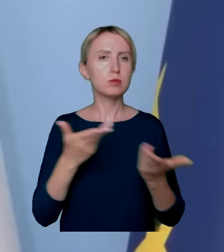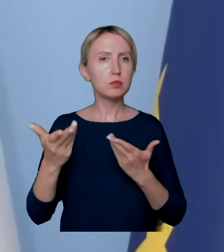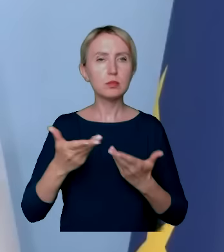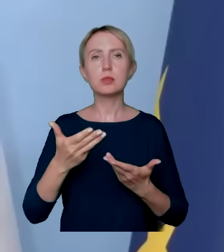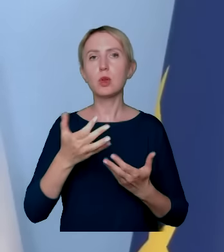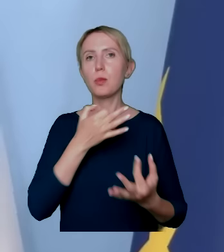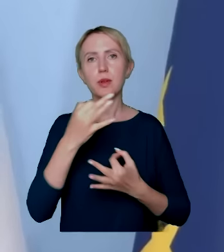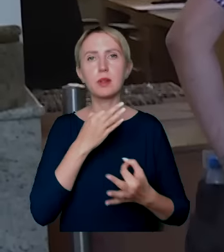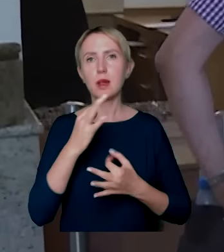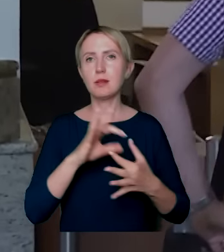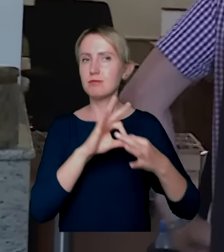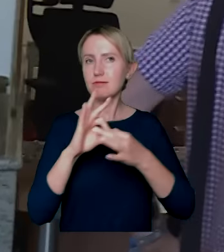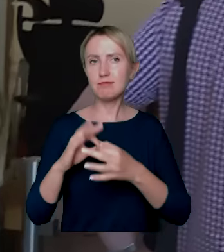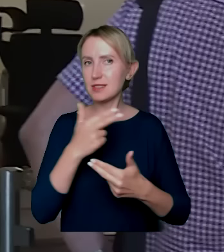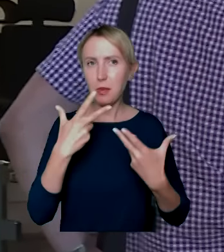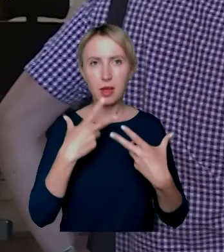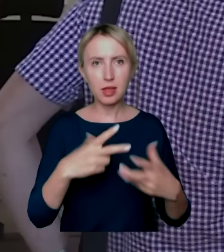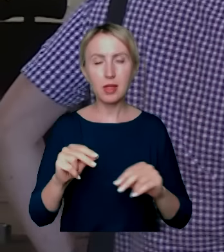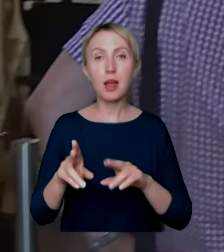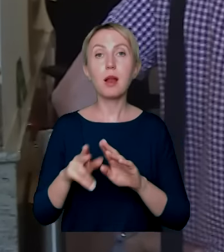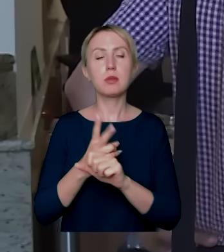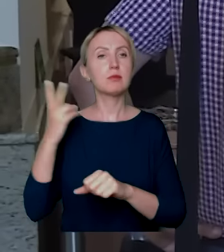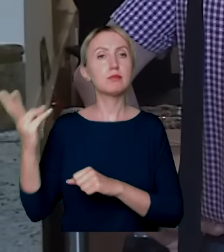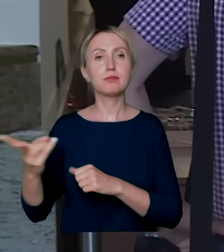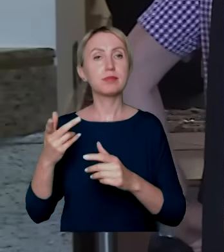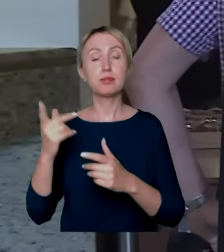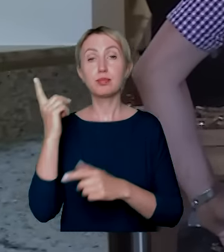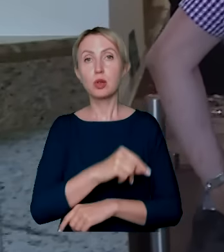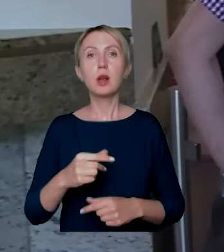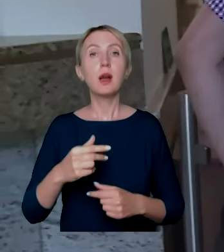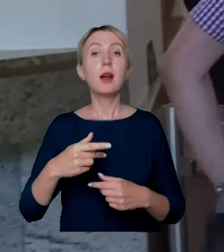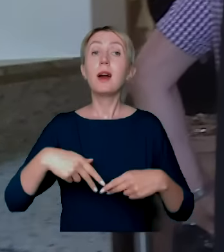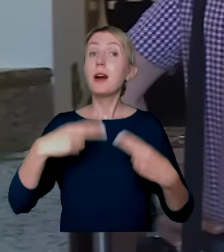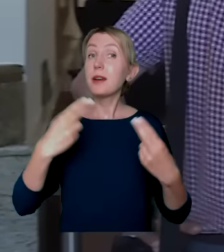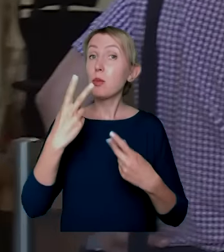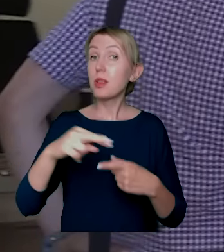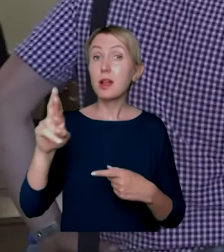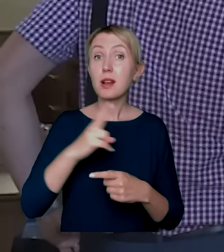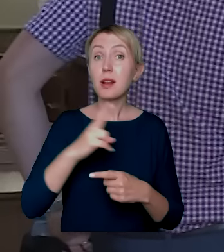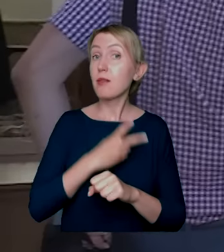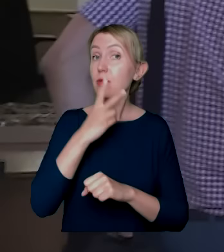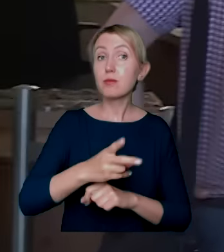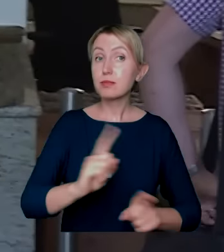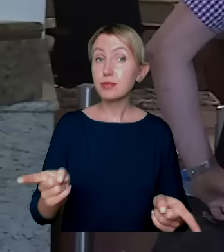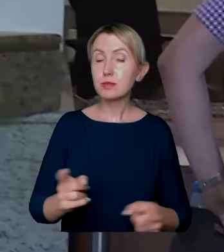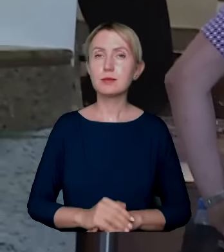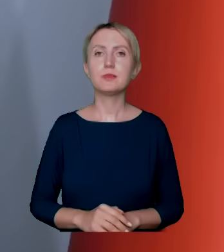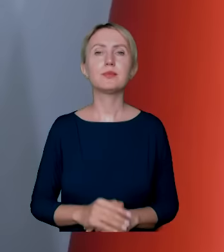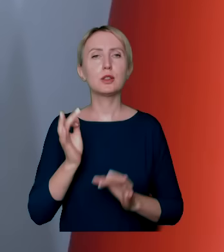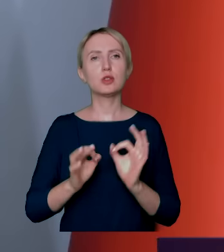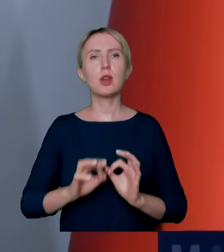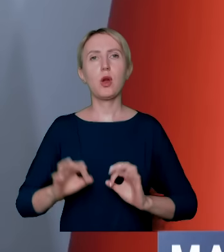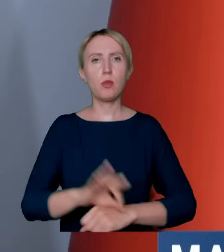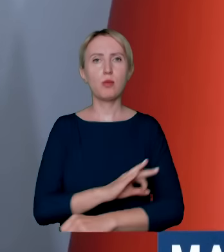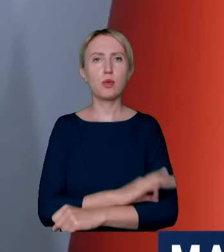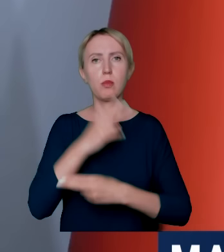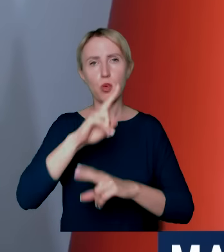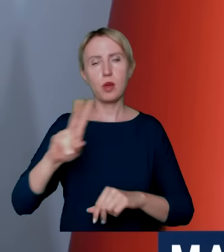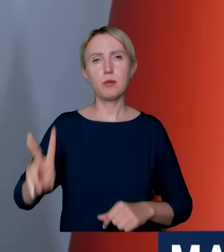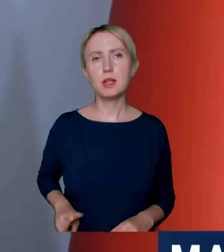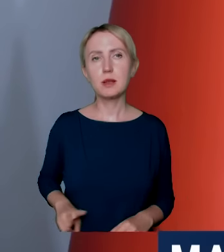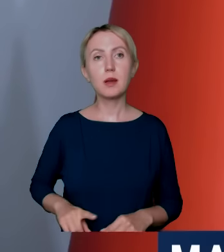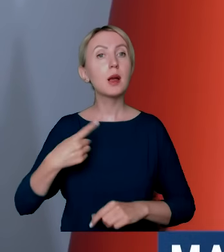czym opuścił spotkanie. Reporter telewizji Republika nie został wpuszczony na konferencję. Szczegóły projektu przedstawiali ministrowie. My dzisiaj